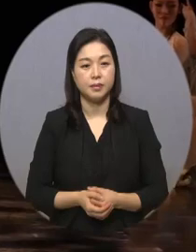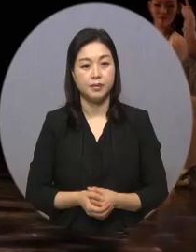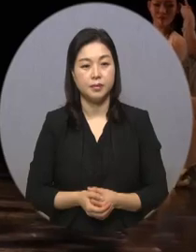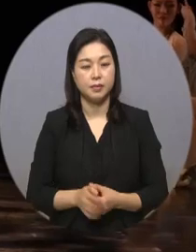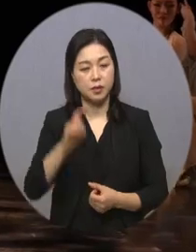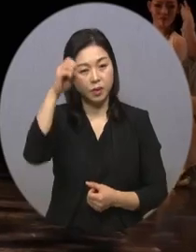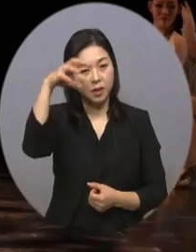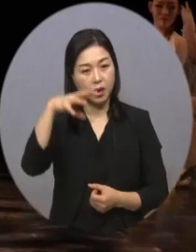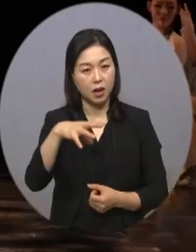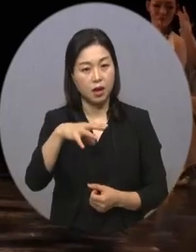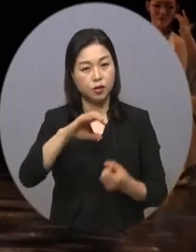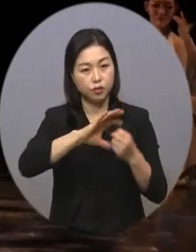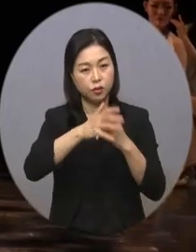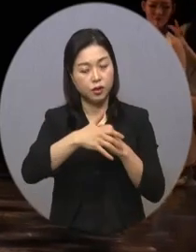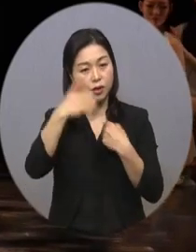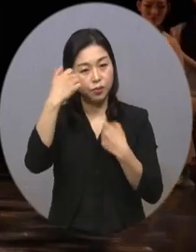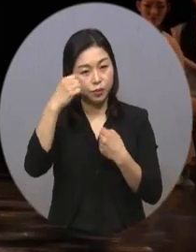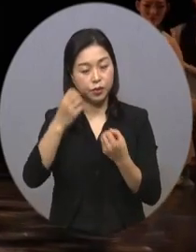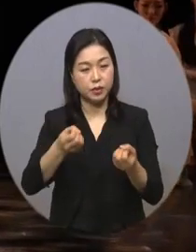고양 국제 무용제.